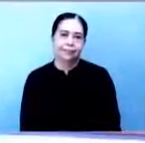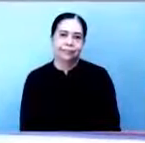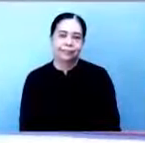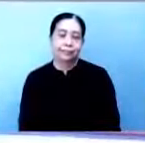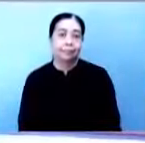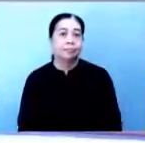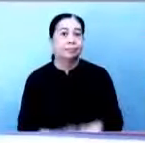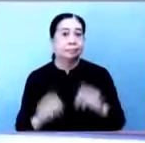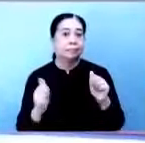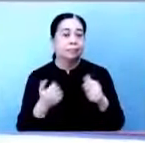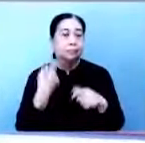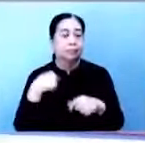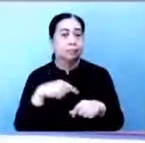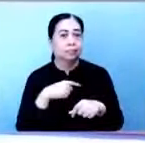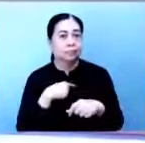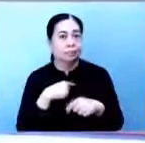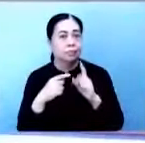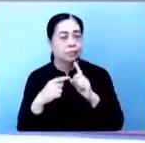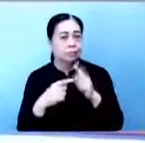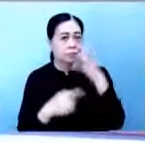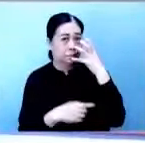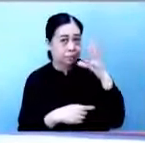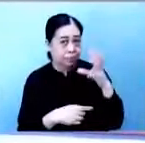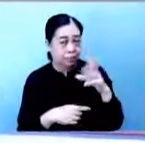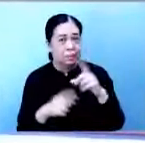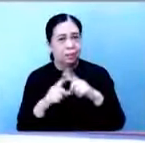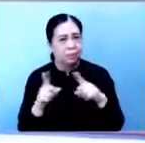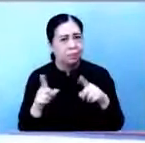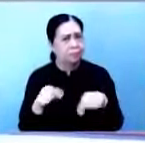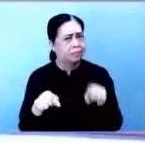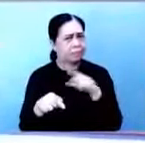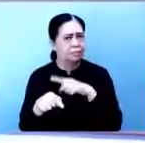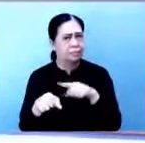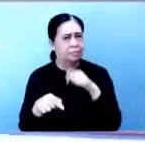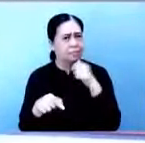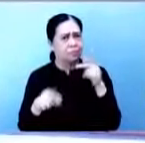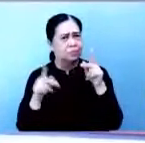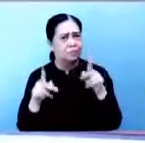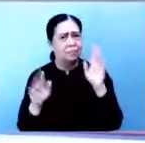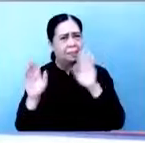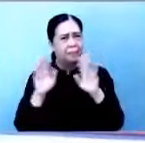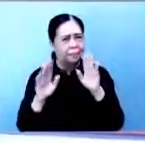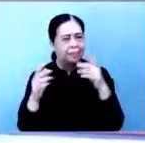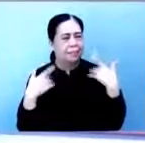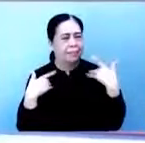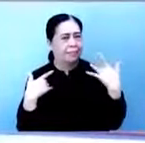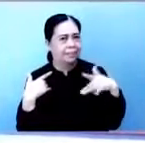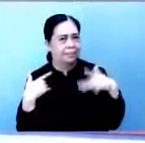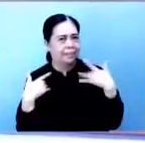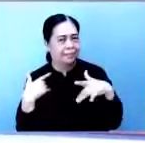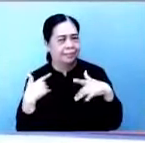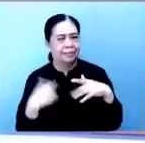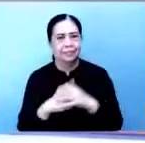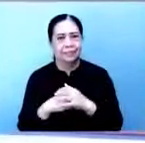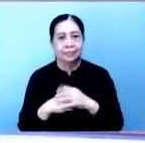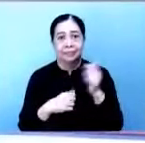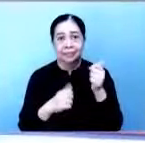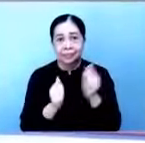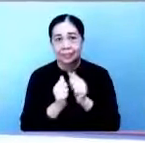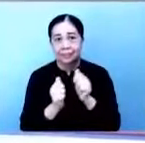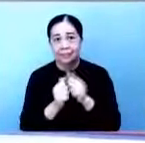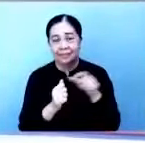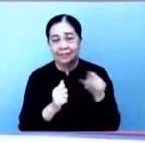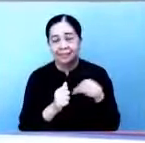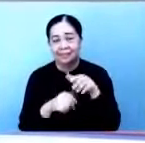sa ating lahat ang matinding init. Pero hindi lang tayong mga tao ang may diskarte to beat the heat. Pati ang ating furry friends